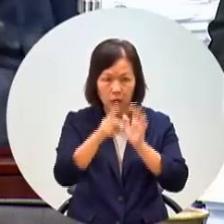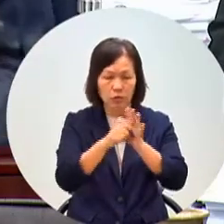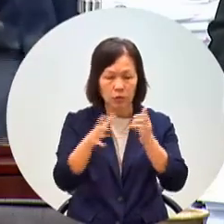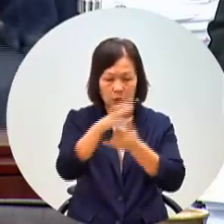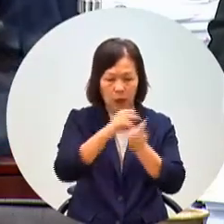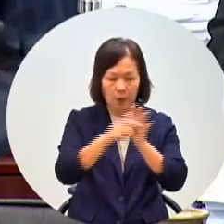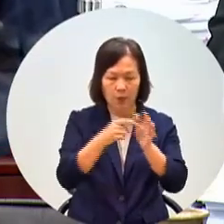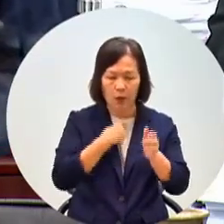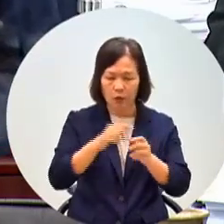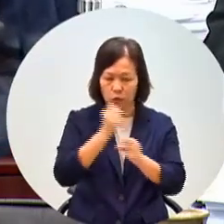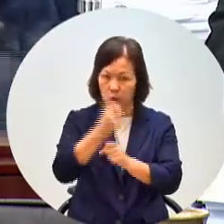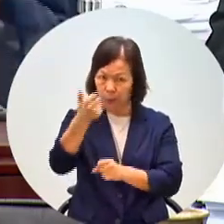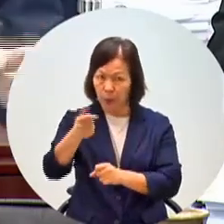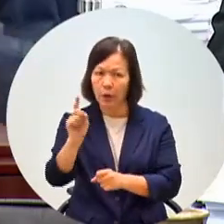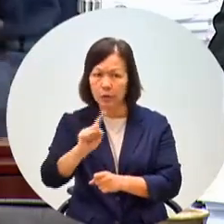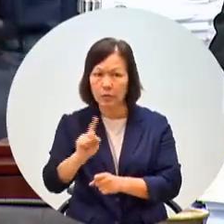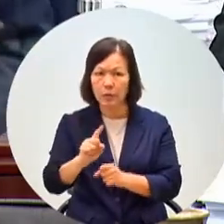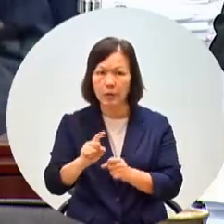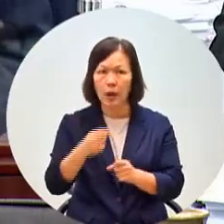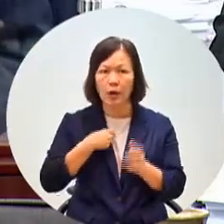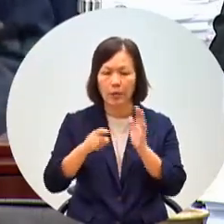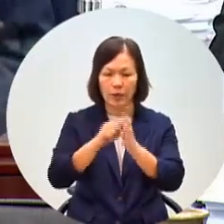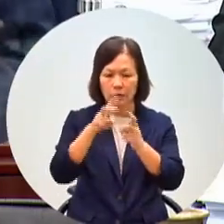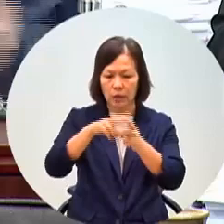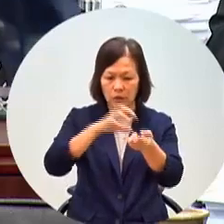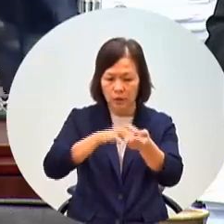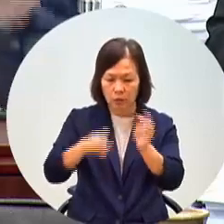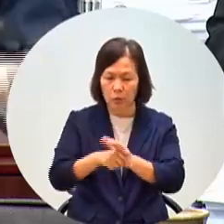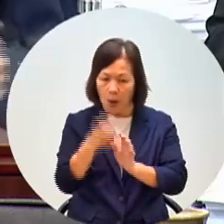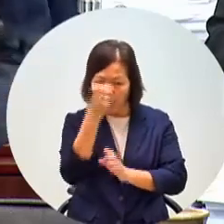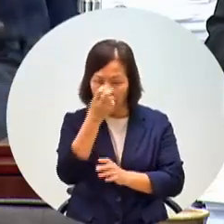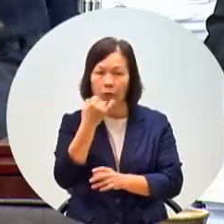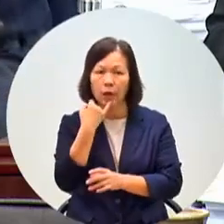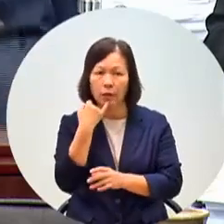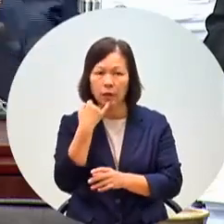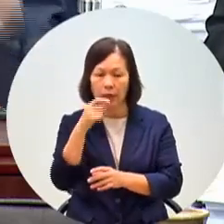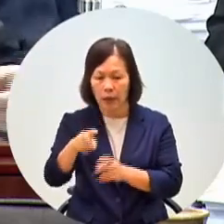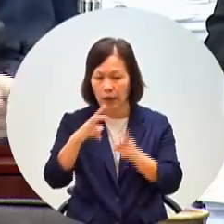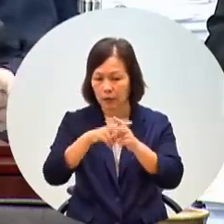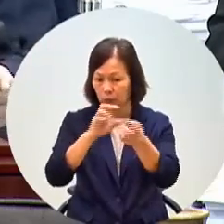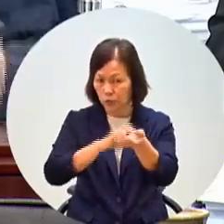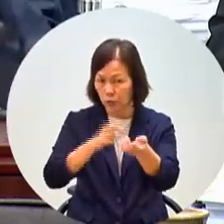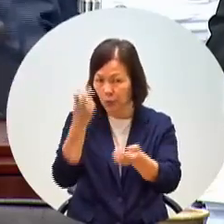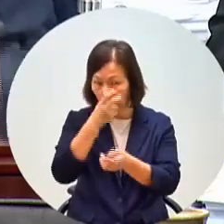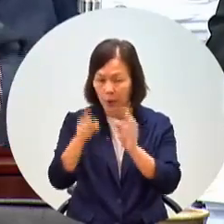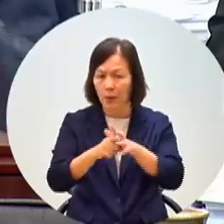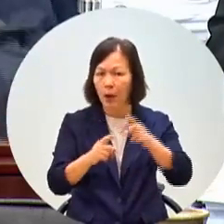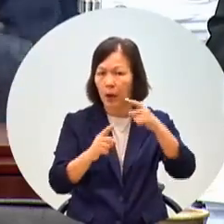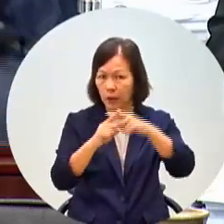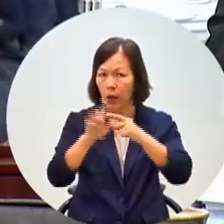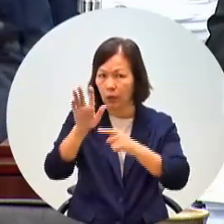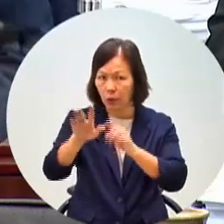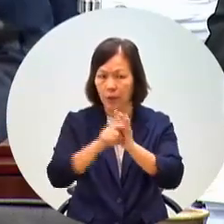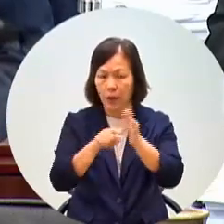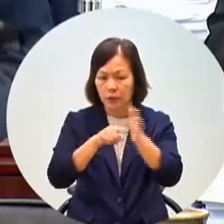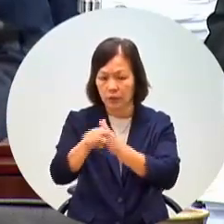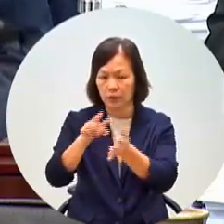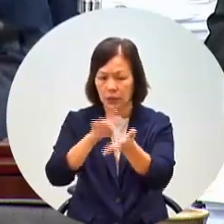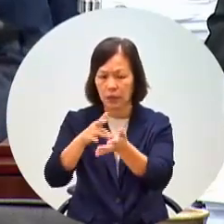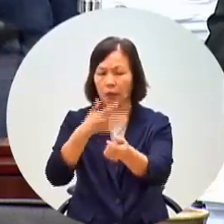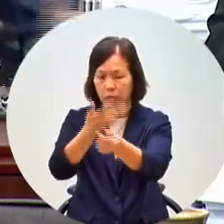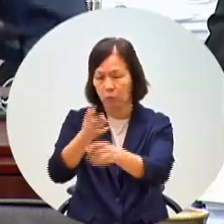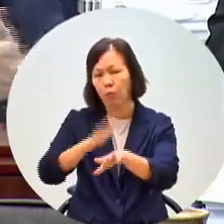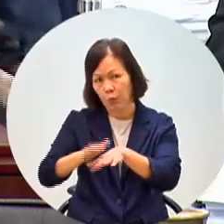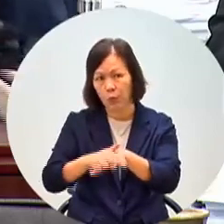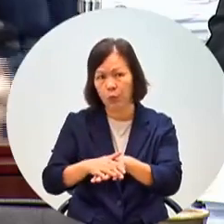做的最好，为什么？因为我们在诊所就可以快筛，你诊所可以快筛， 阳性，那就可以直接开药嘛，